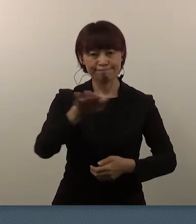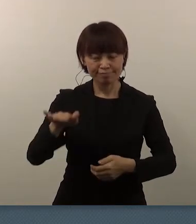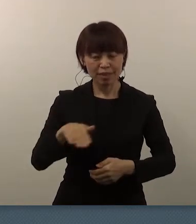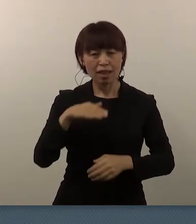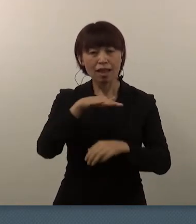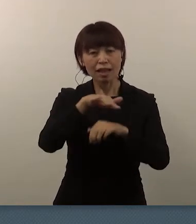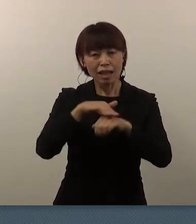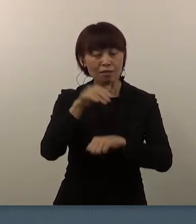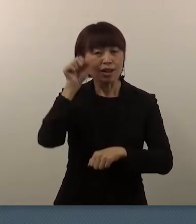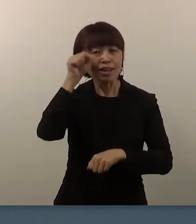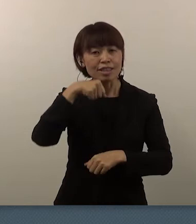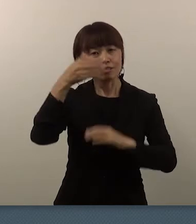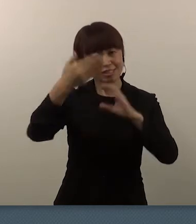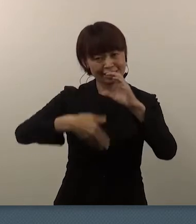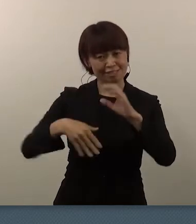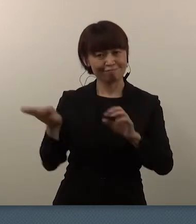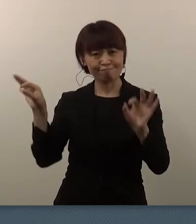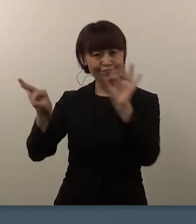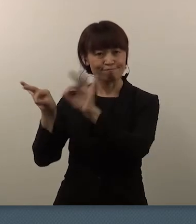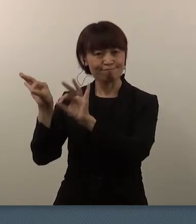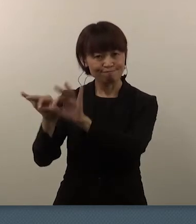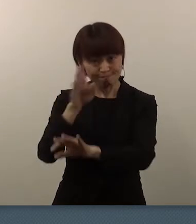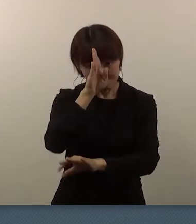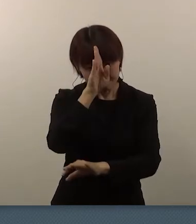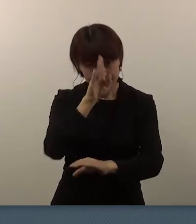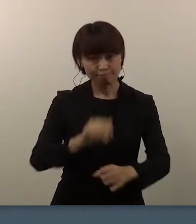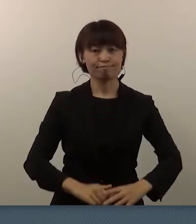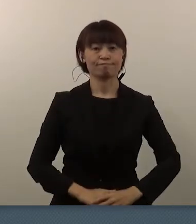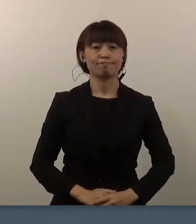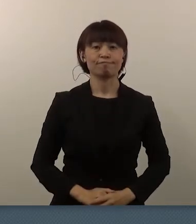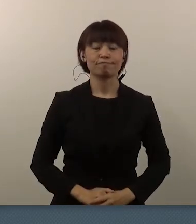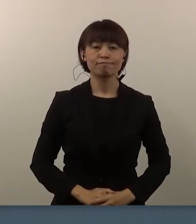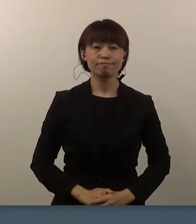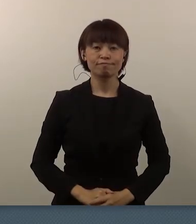猫の写真を投稿していただきたいと思います。